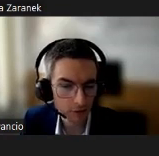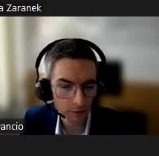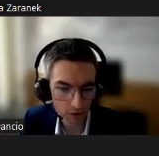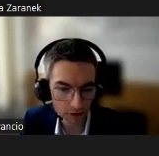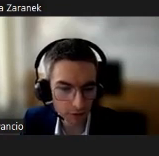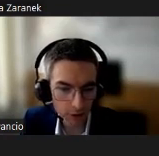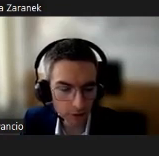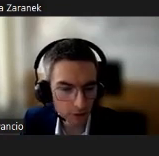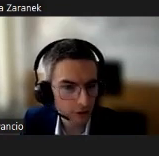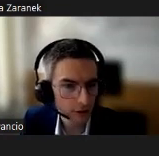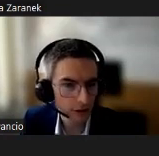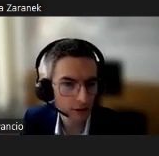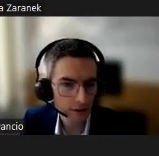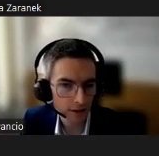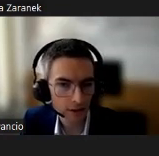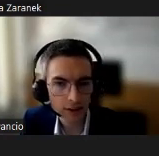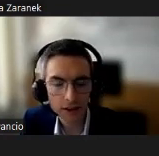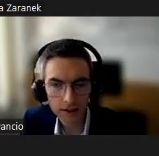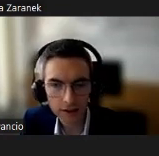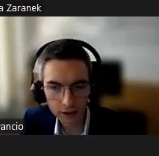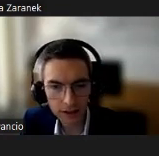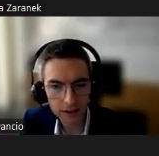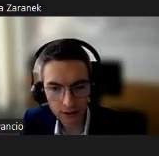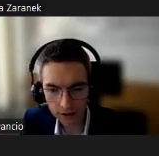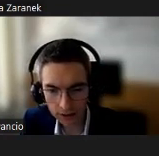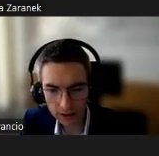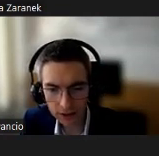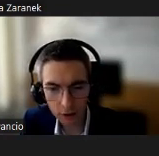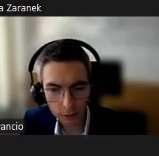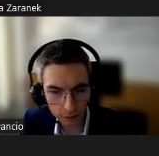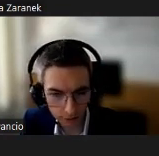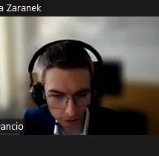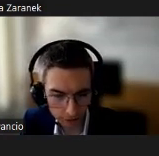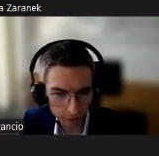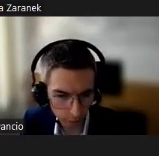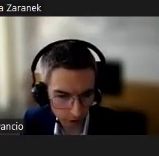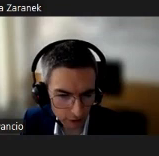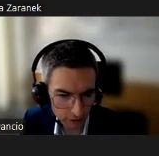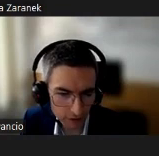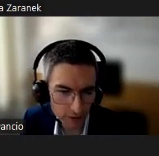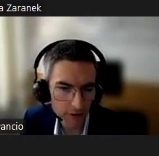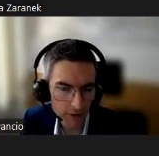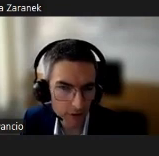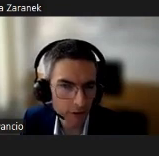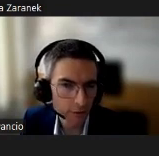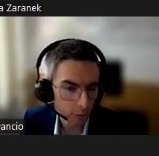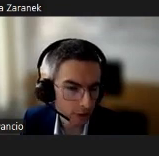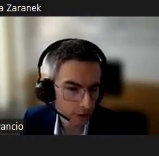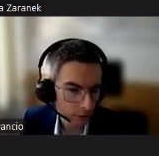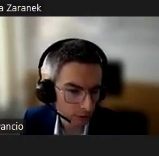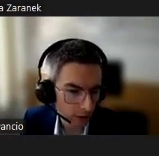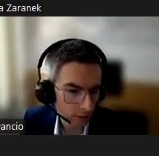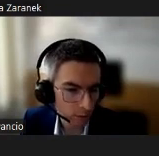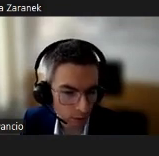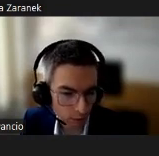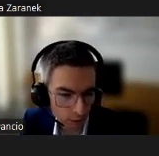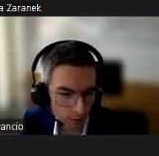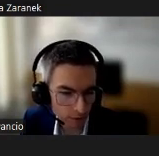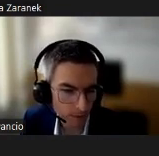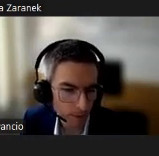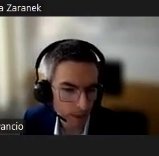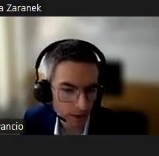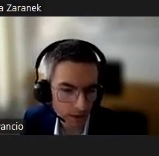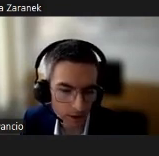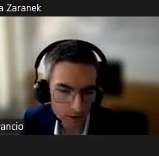łatwo można wypełnić. To nie jest żaden obowiązkowy formularz. To jest formularz, który ma